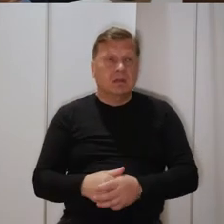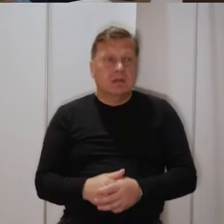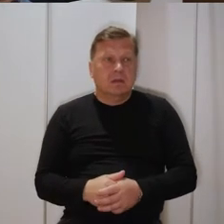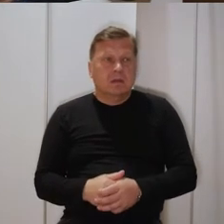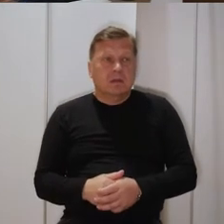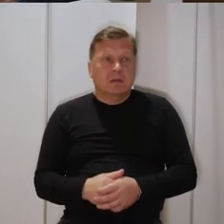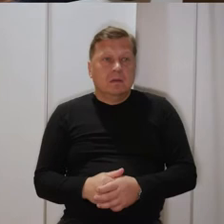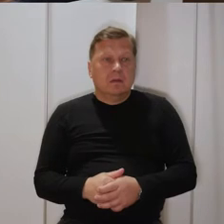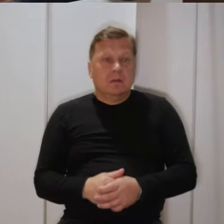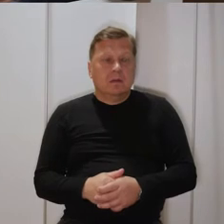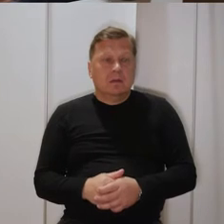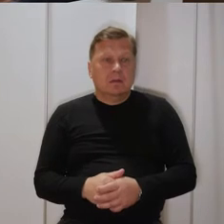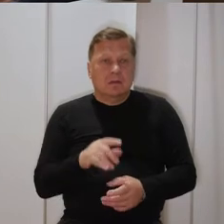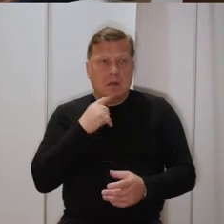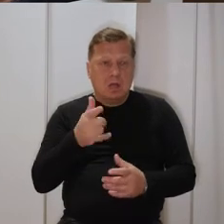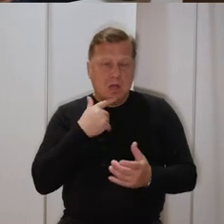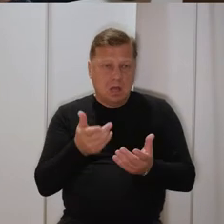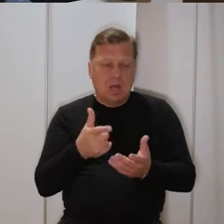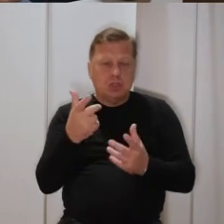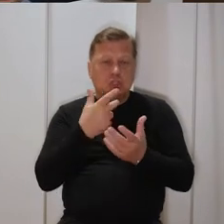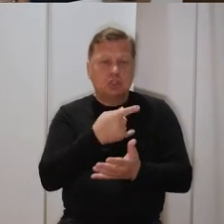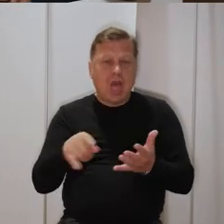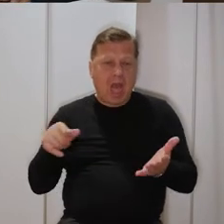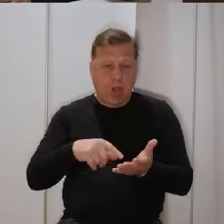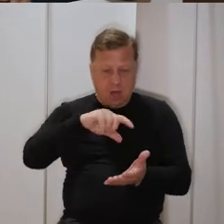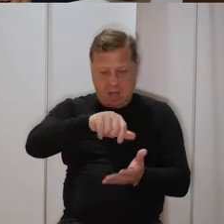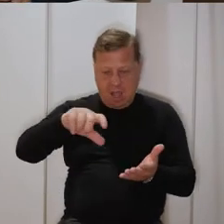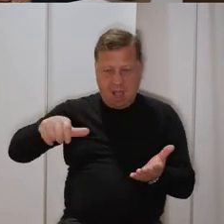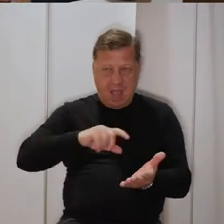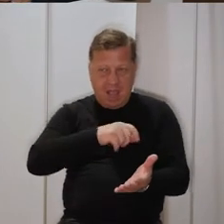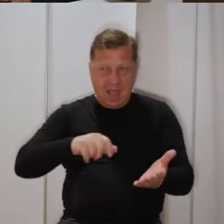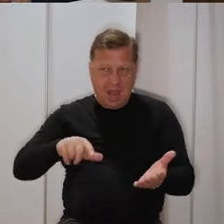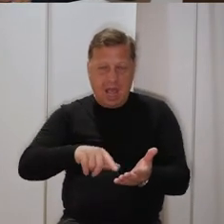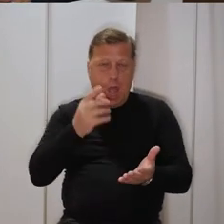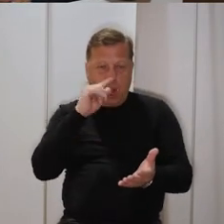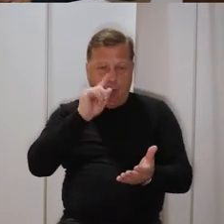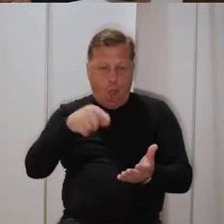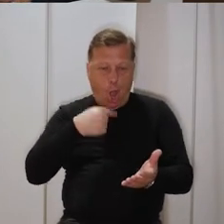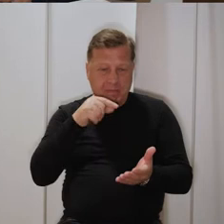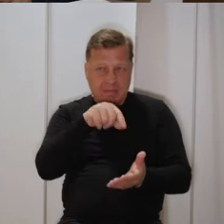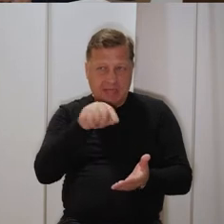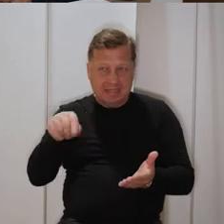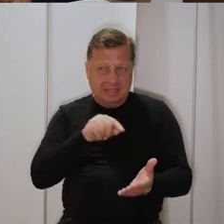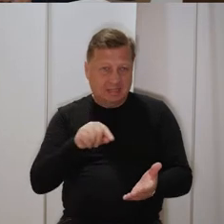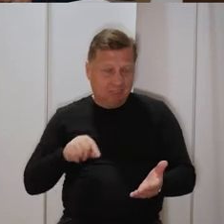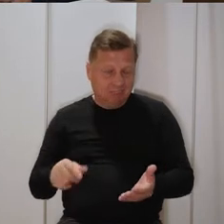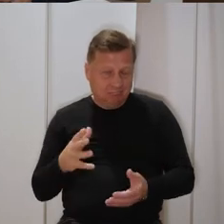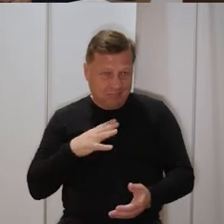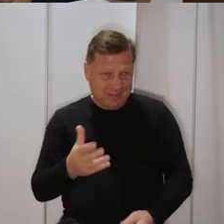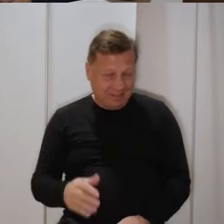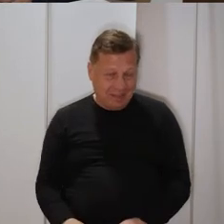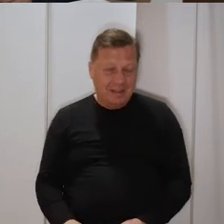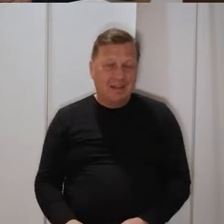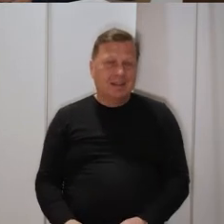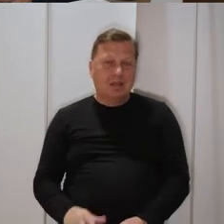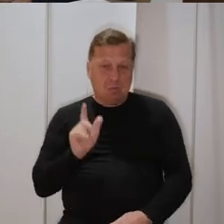z... Taki adwentowy z czekoladkami. Z czekoladkami, tak, tylko że włożone były tam malutkie komiksiki, takie małe jak jeden z tych, które